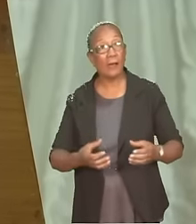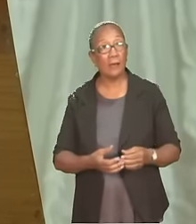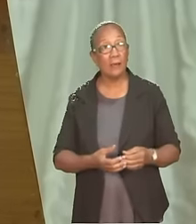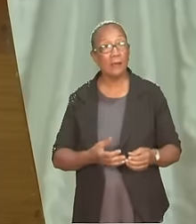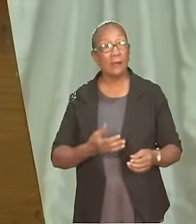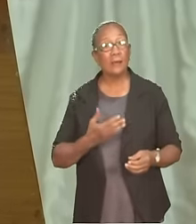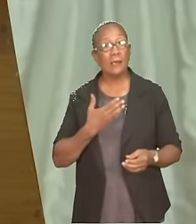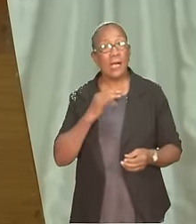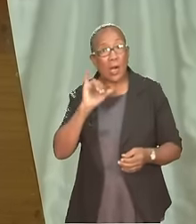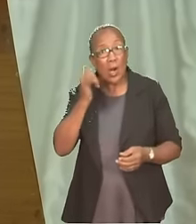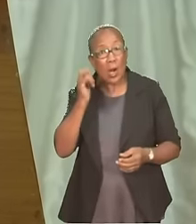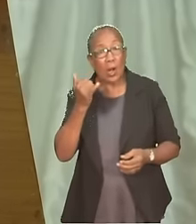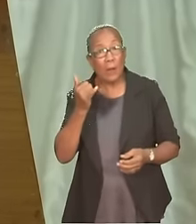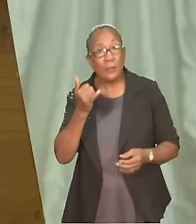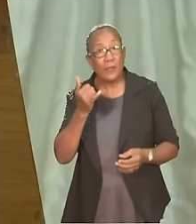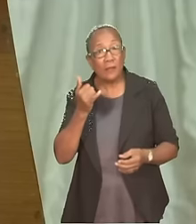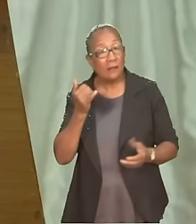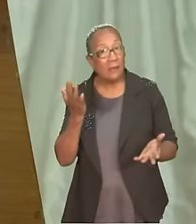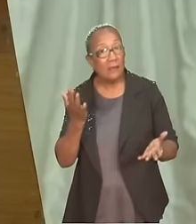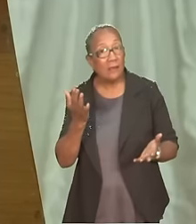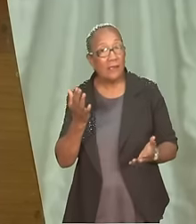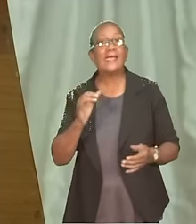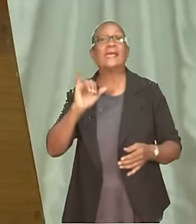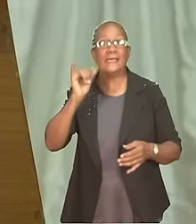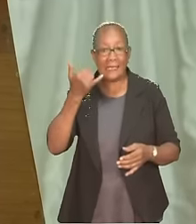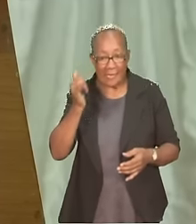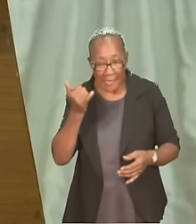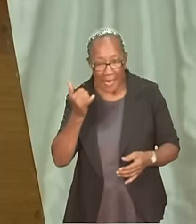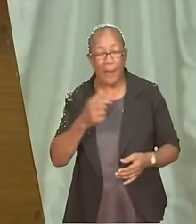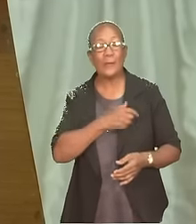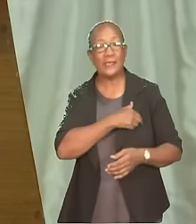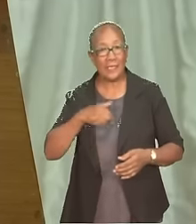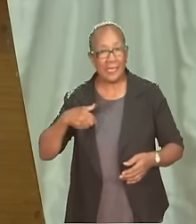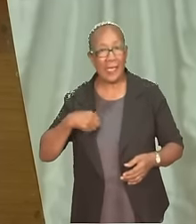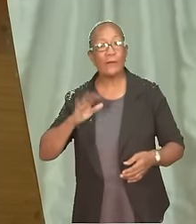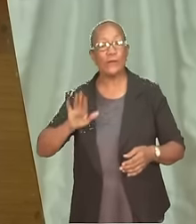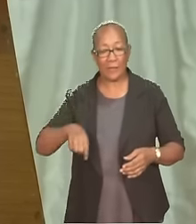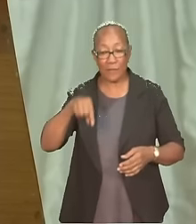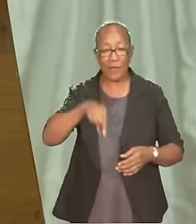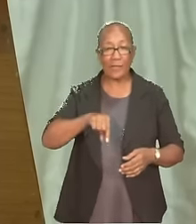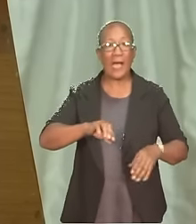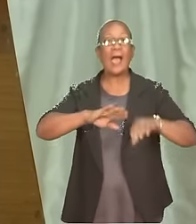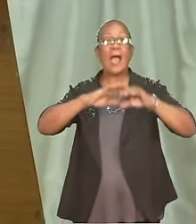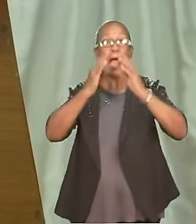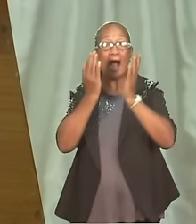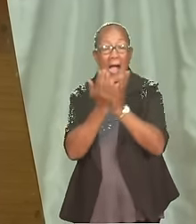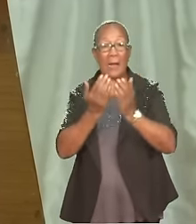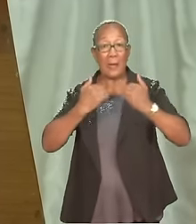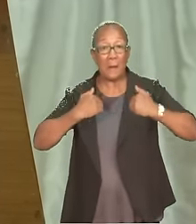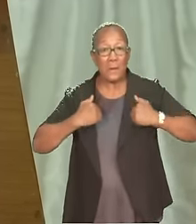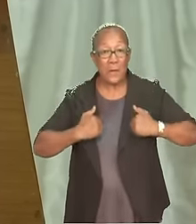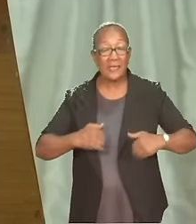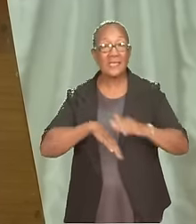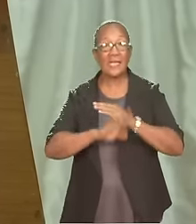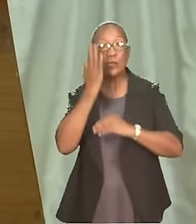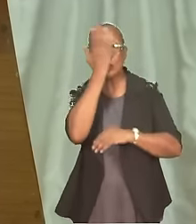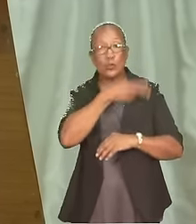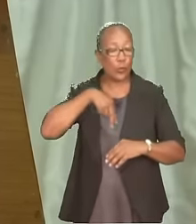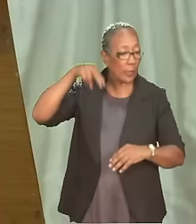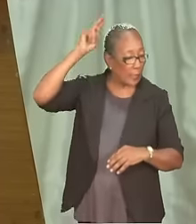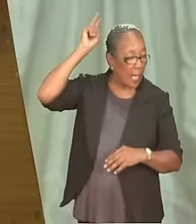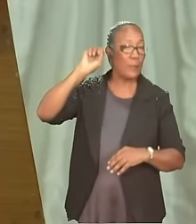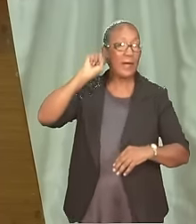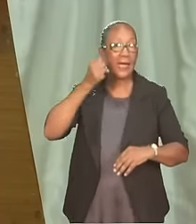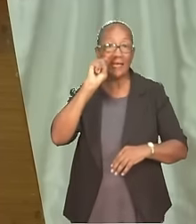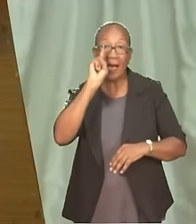burger. Klopt het? Ja of nee? Ja, president. Vanaf vandaag kunnen alle burgers met een ID-kaart een account